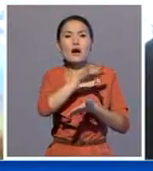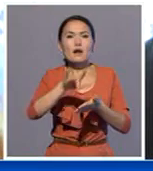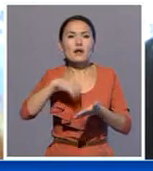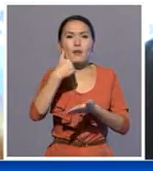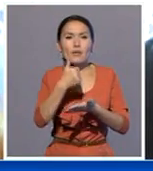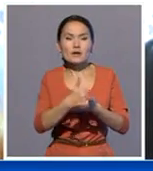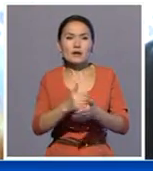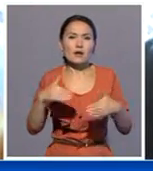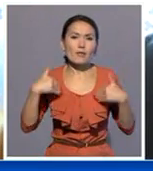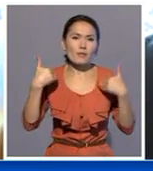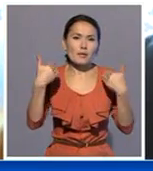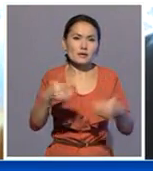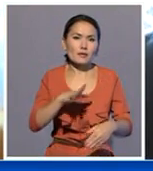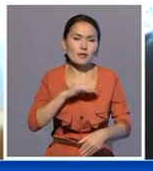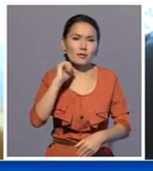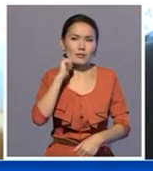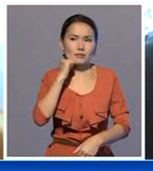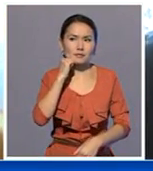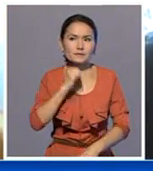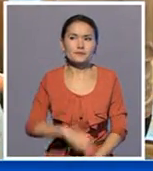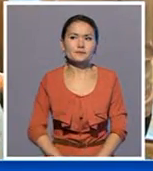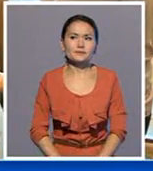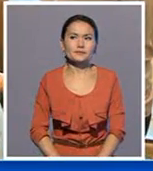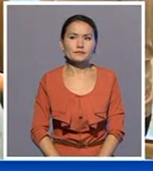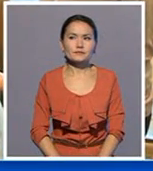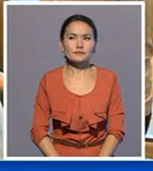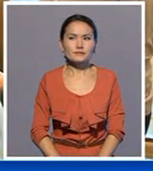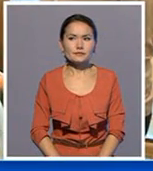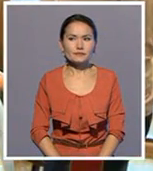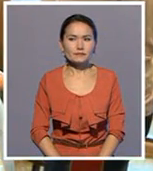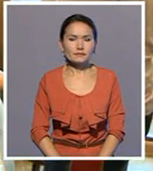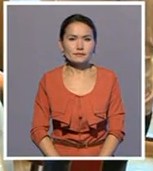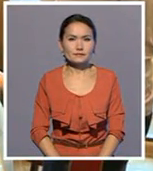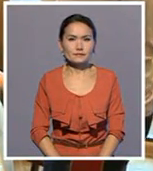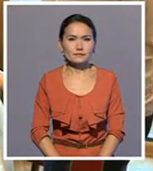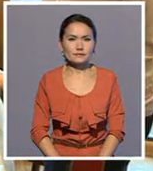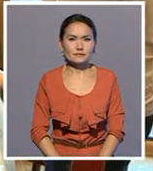байлыққа бергісіз батасын алып қайтты. Руслан Нұрланұлы, Бекзат Нұрмағамбетов, Қазақстан ұлттық телеарнасы, Қарағанды облысынан.